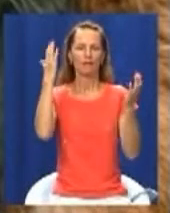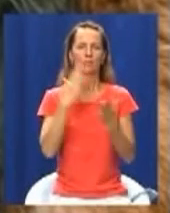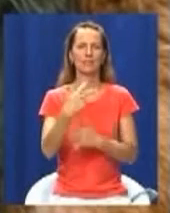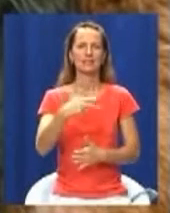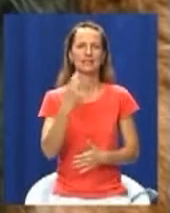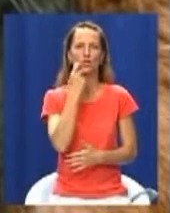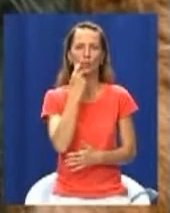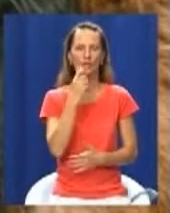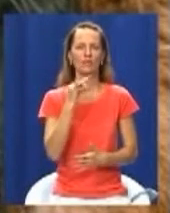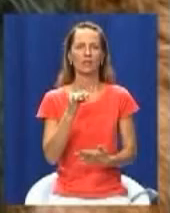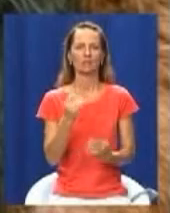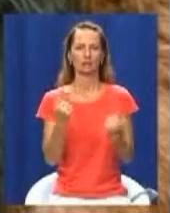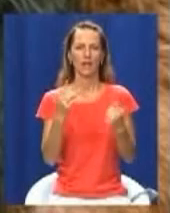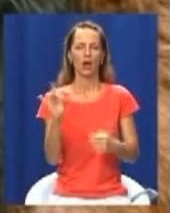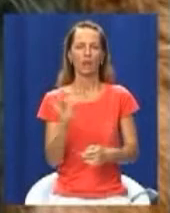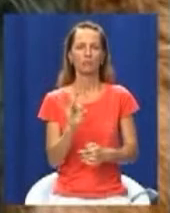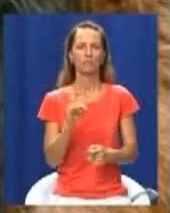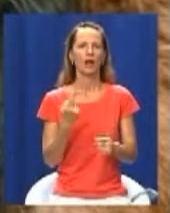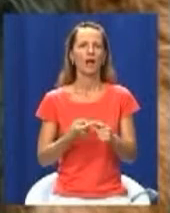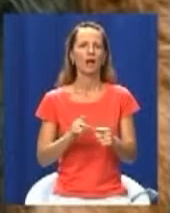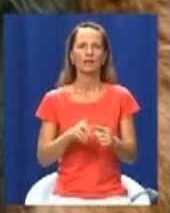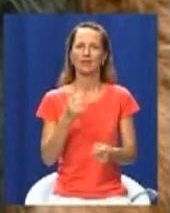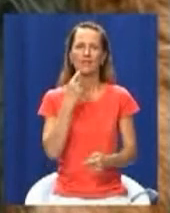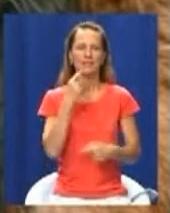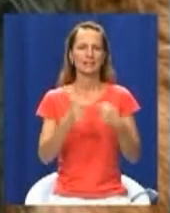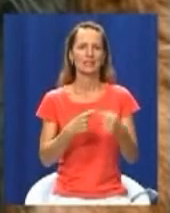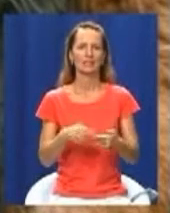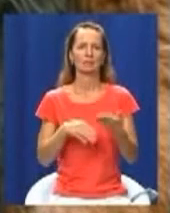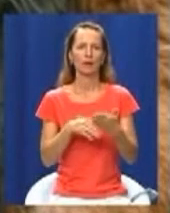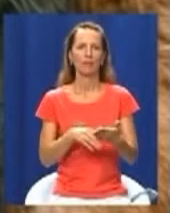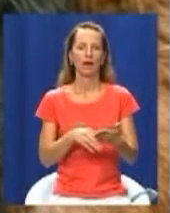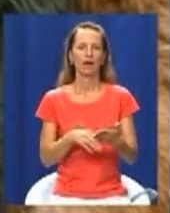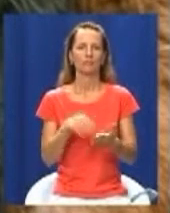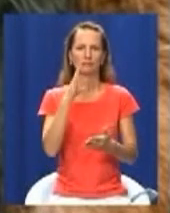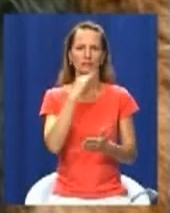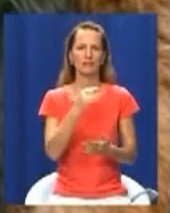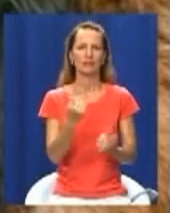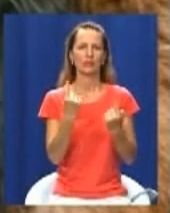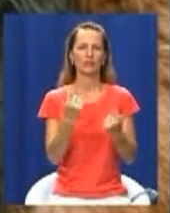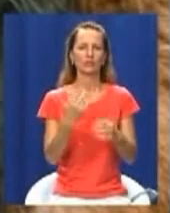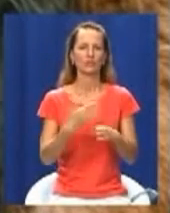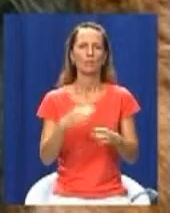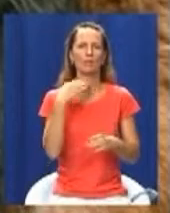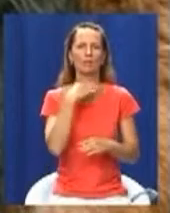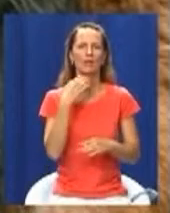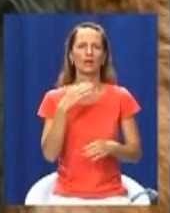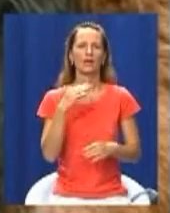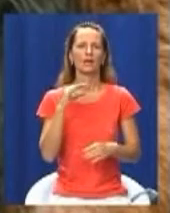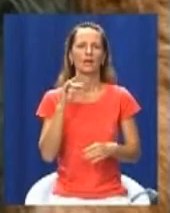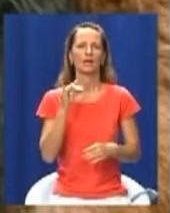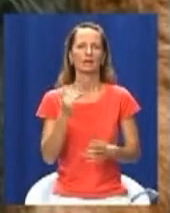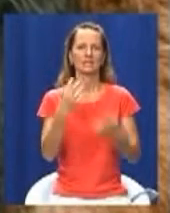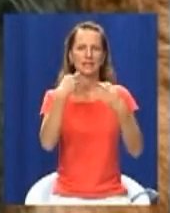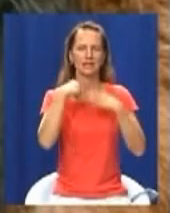і хоча вони значного розміру, це не завжди допомагає впоратися з величезним шматком м'яса, і лев ковтає його